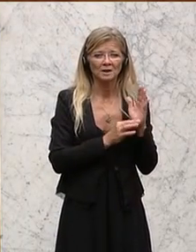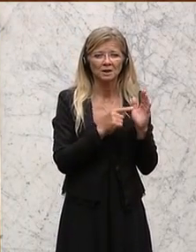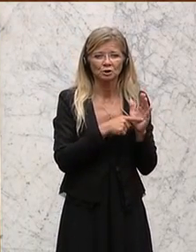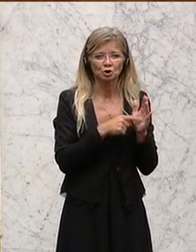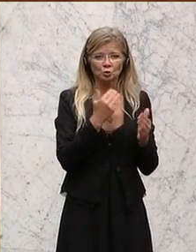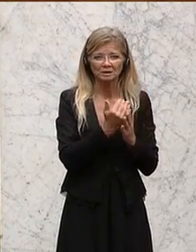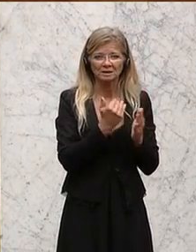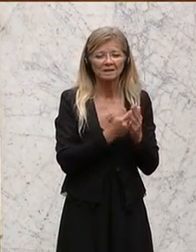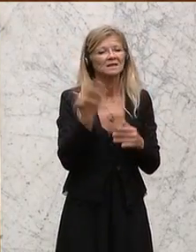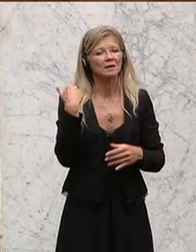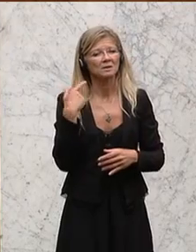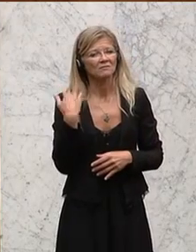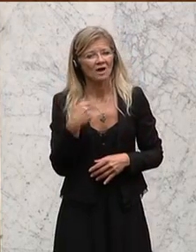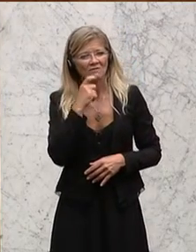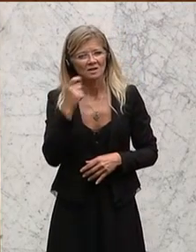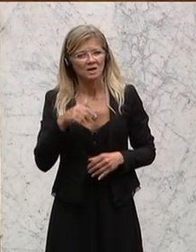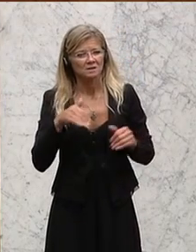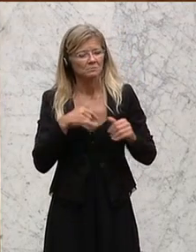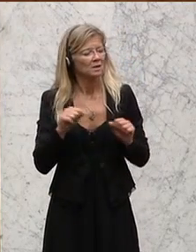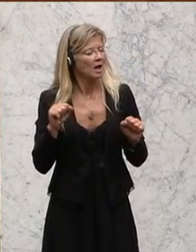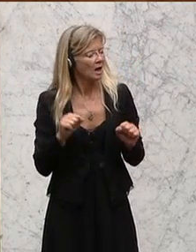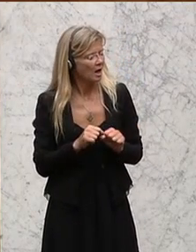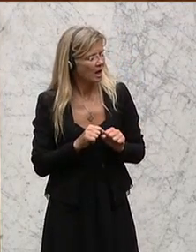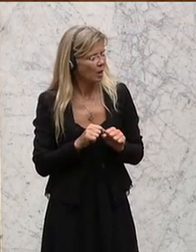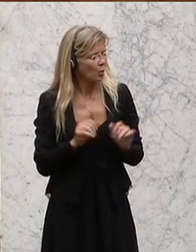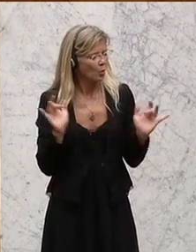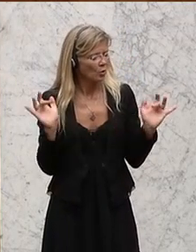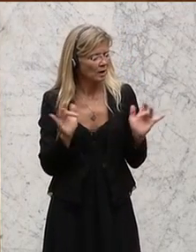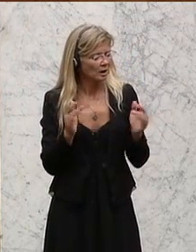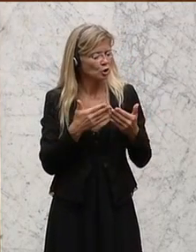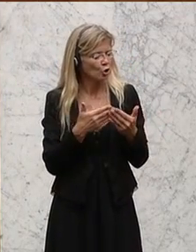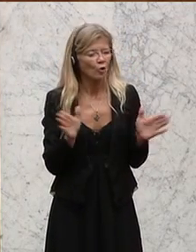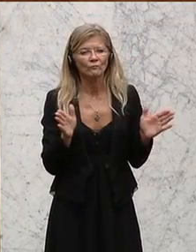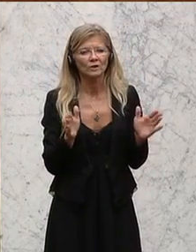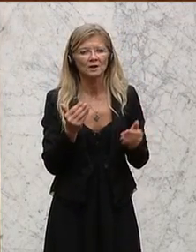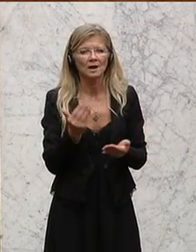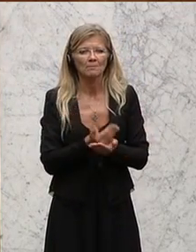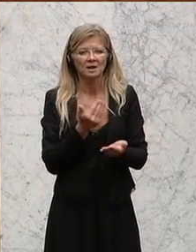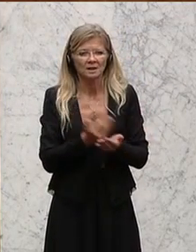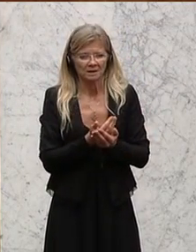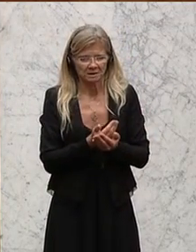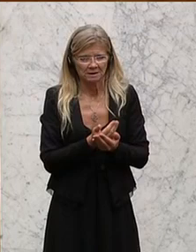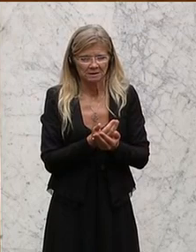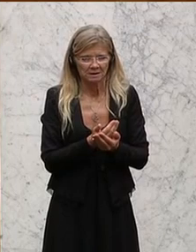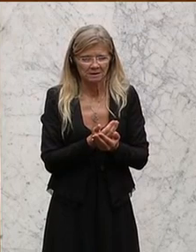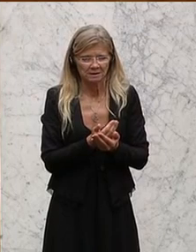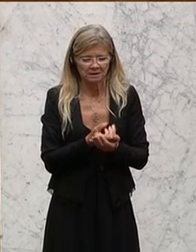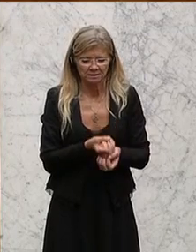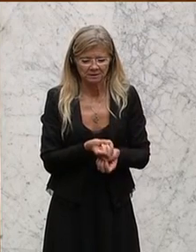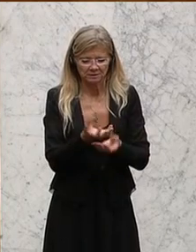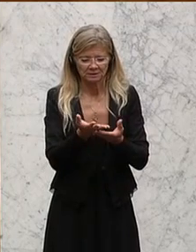Da hat sich der Finanzminister auch ganz dezidiert gegen eine öffentliche Berichterstattung, dem